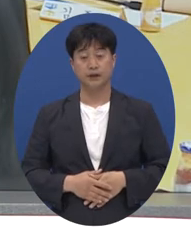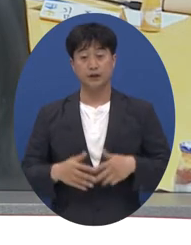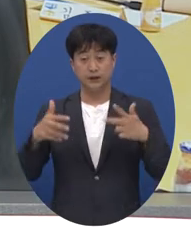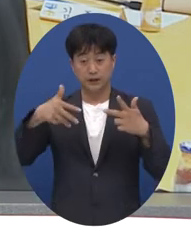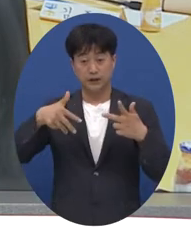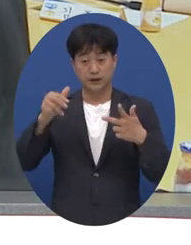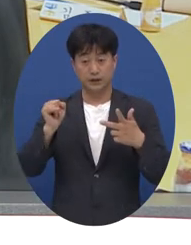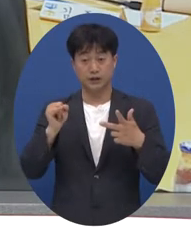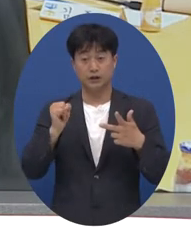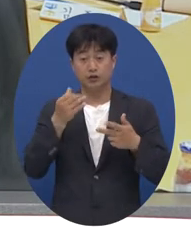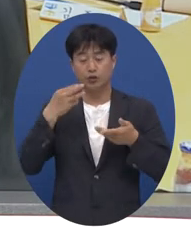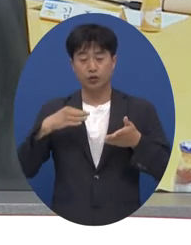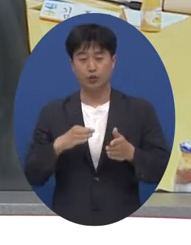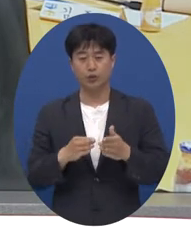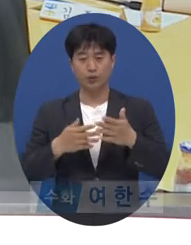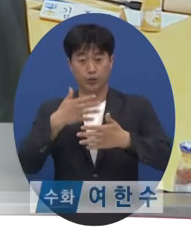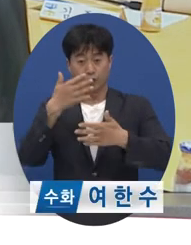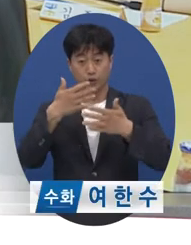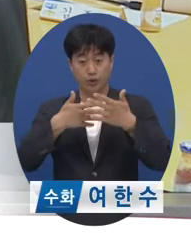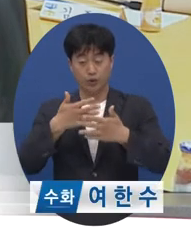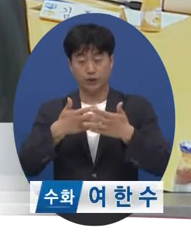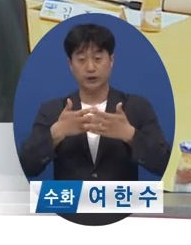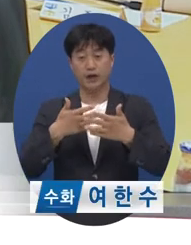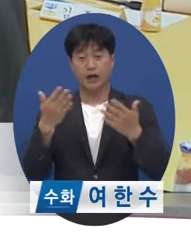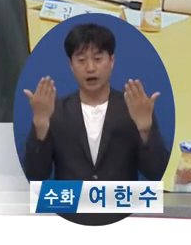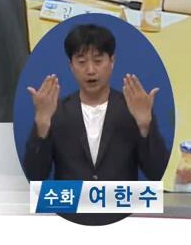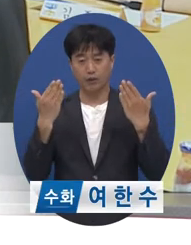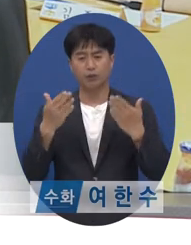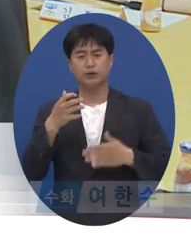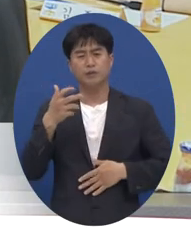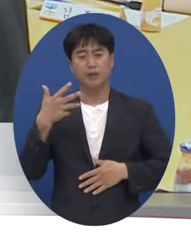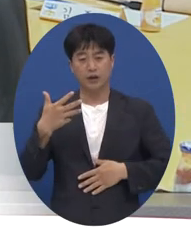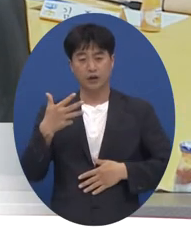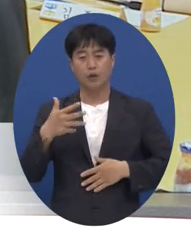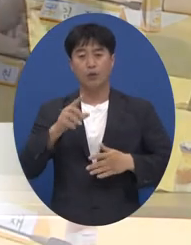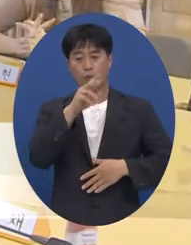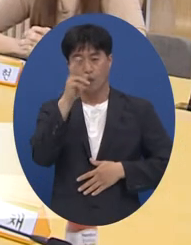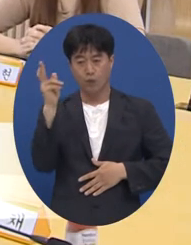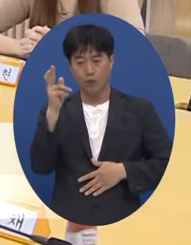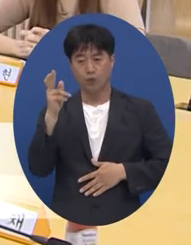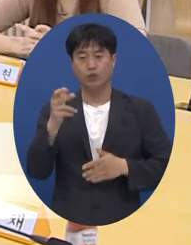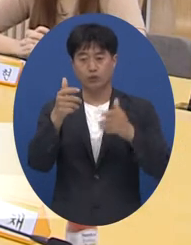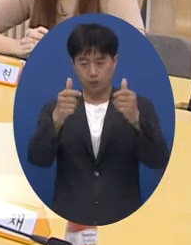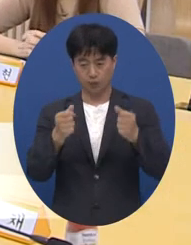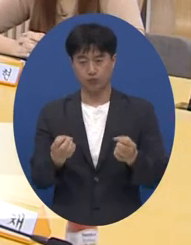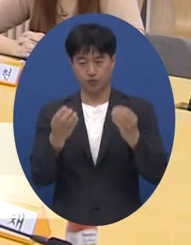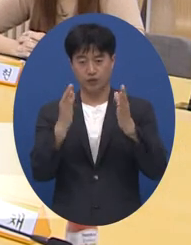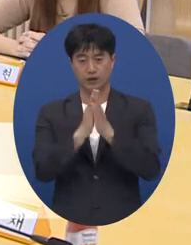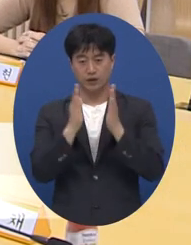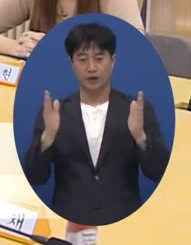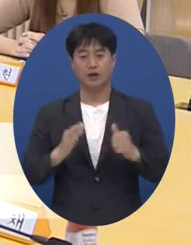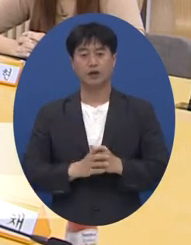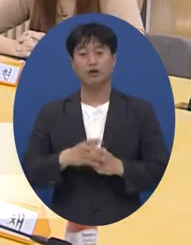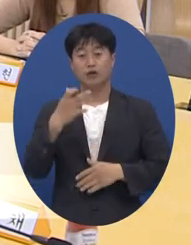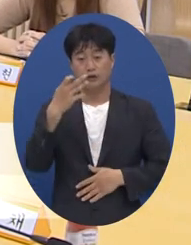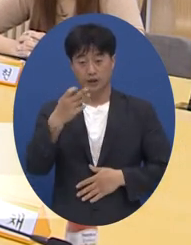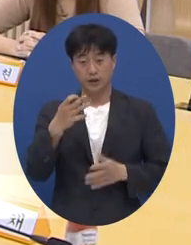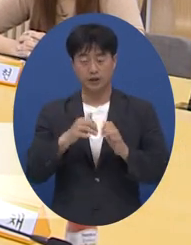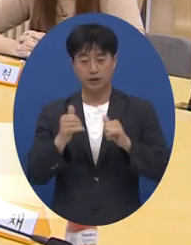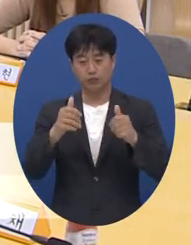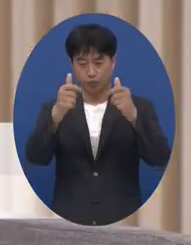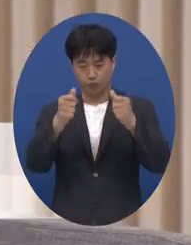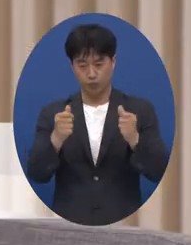제7기 경기도 영상아카데미가 28일 오후 경기도청 북부청사 상황실에서 수료식을 갖고 13명의